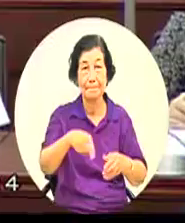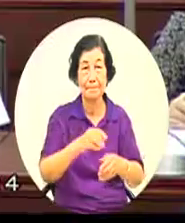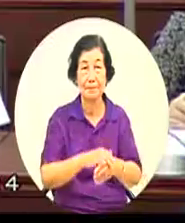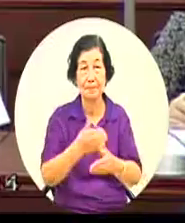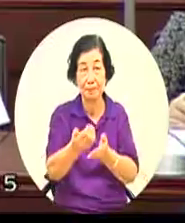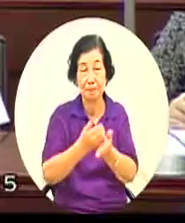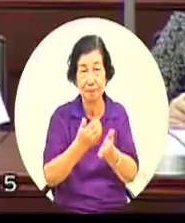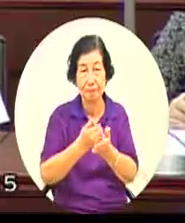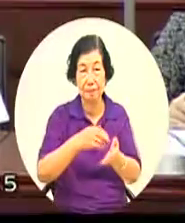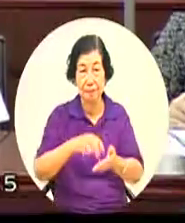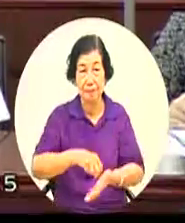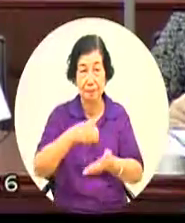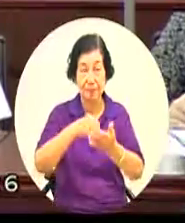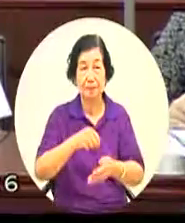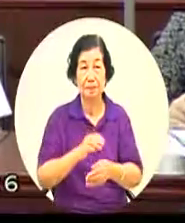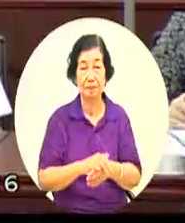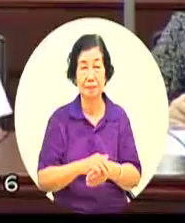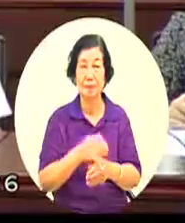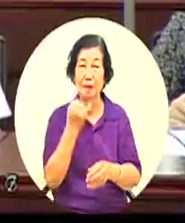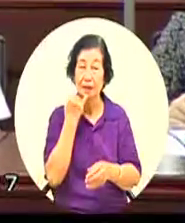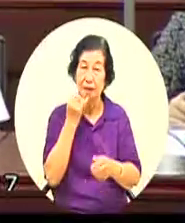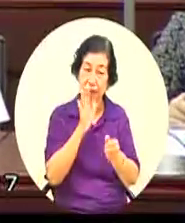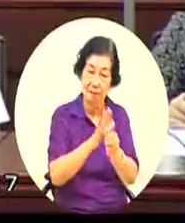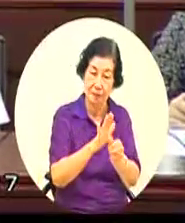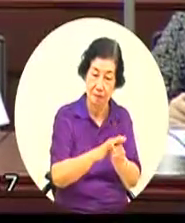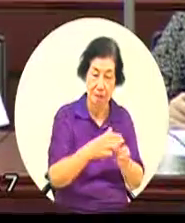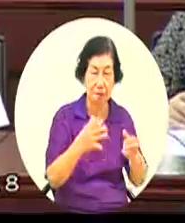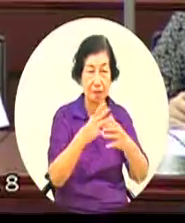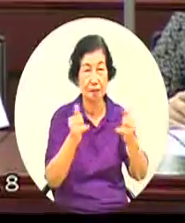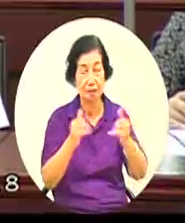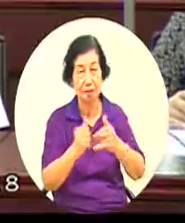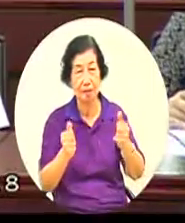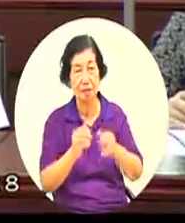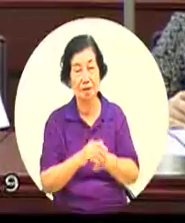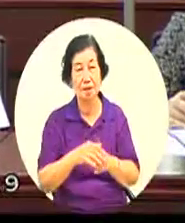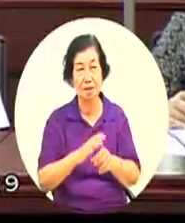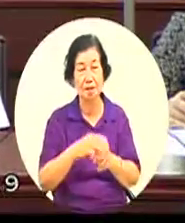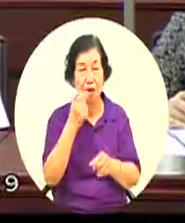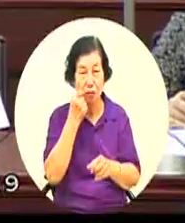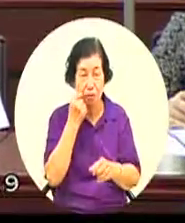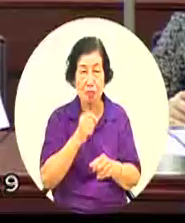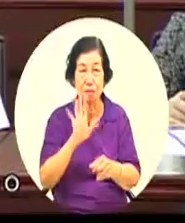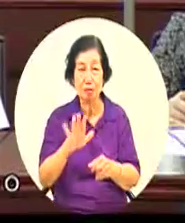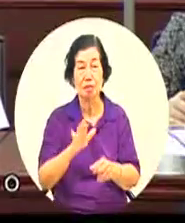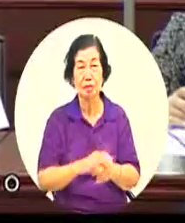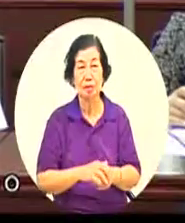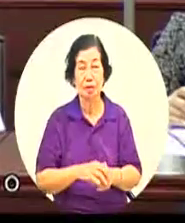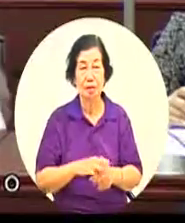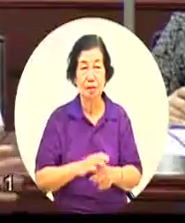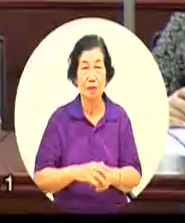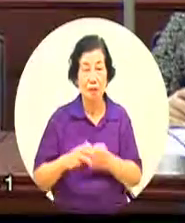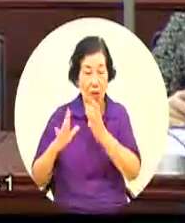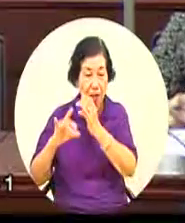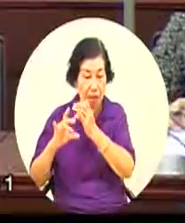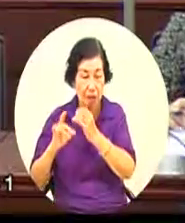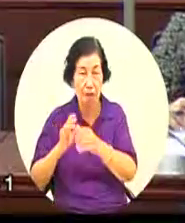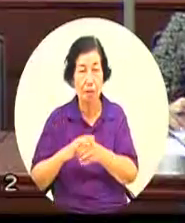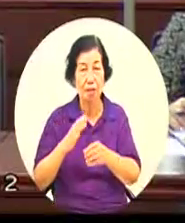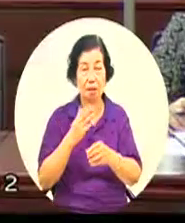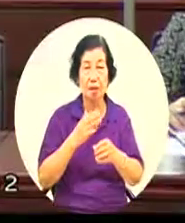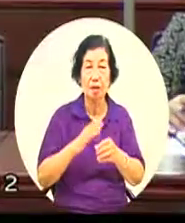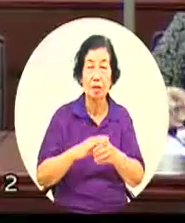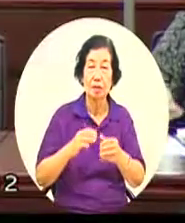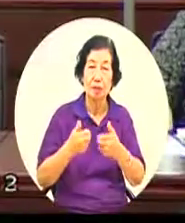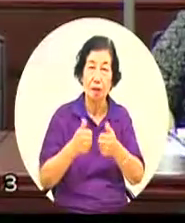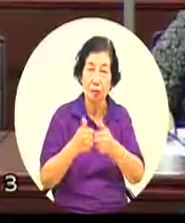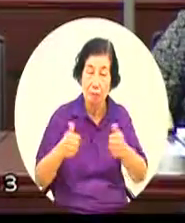注有效学习这一件事，我个人表达肯定。那么萧议员主张高中开放课程，那